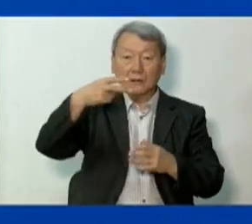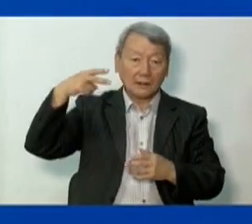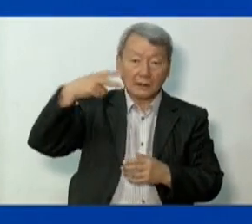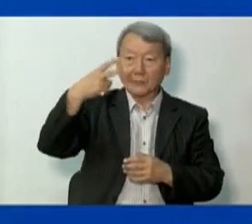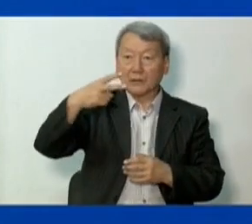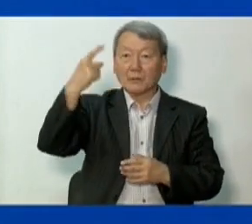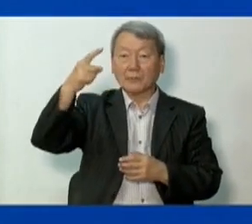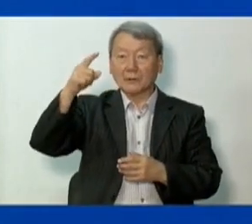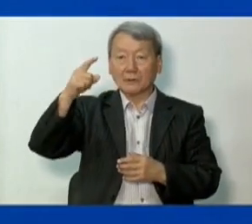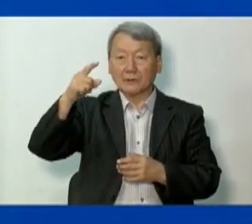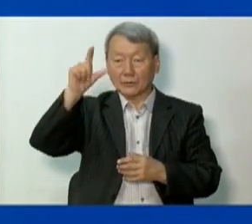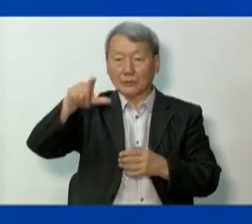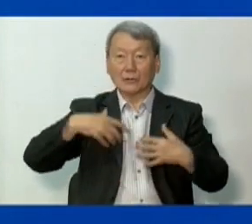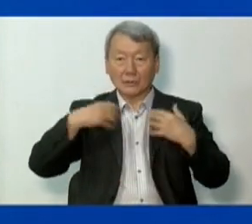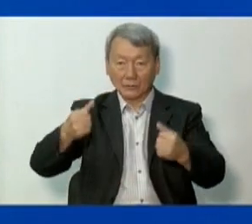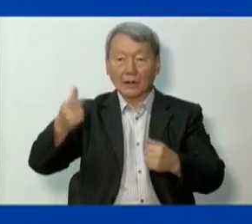2021.